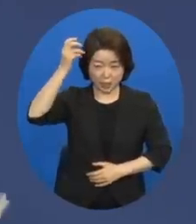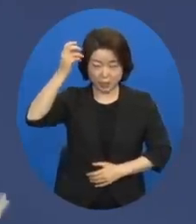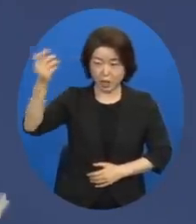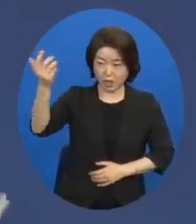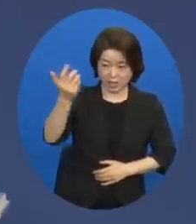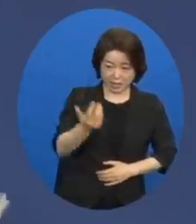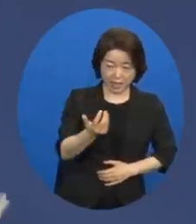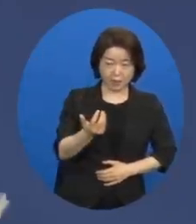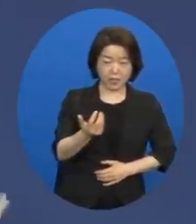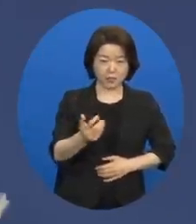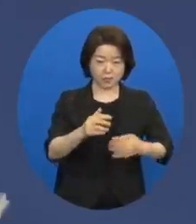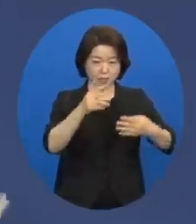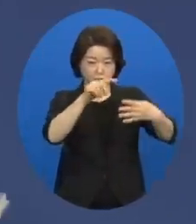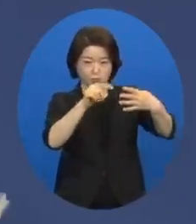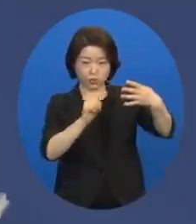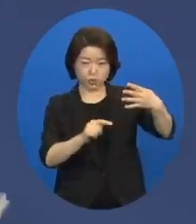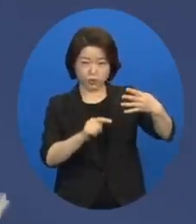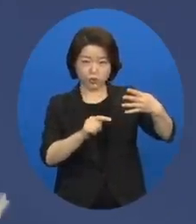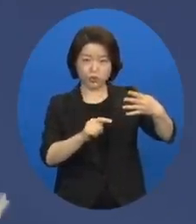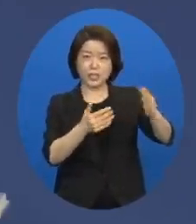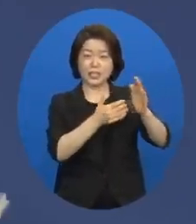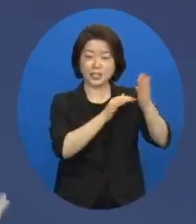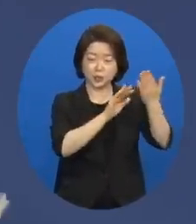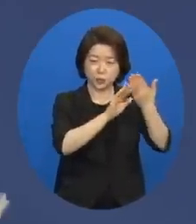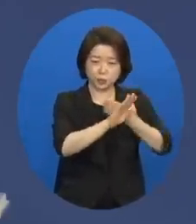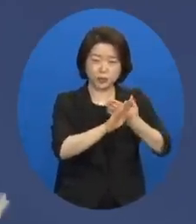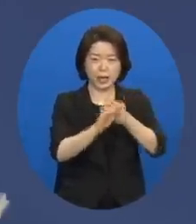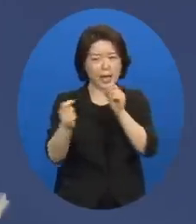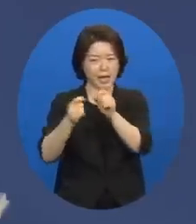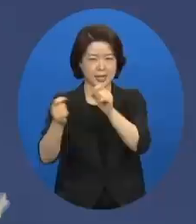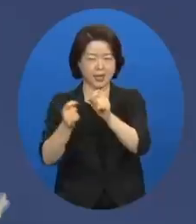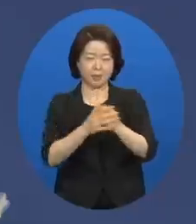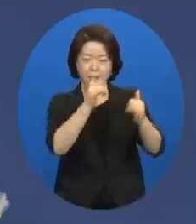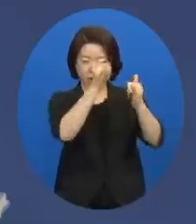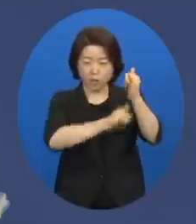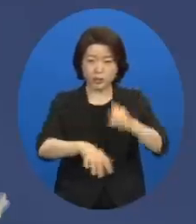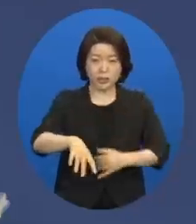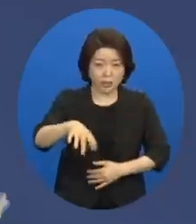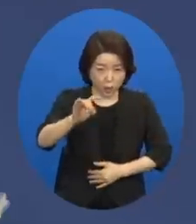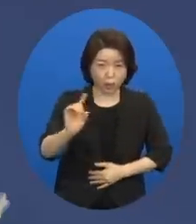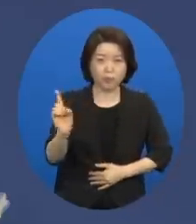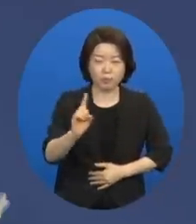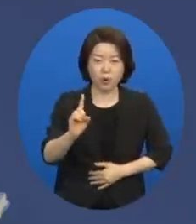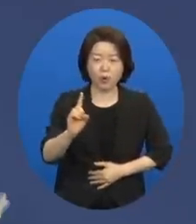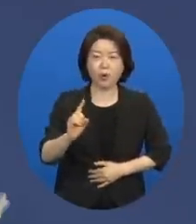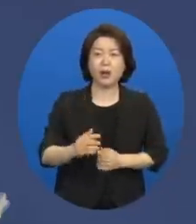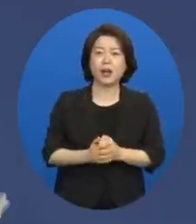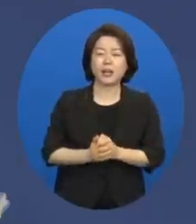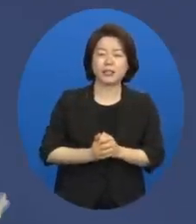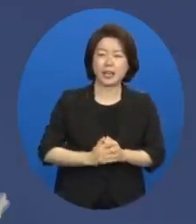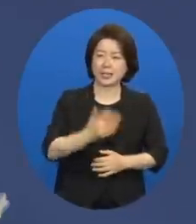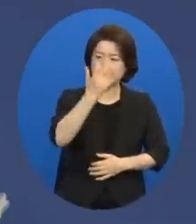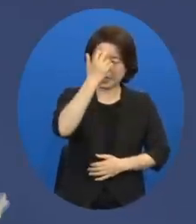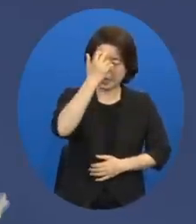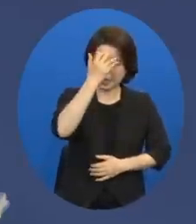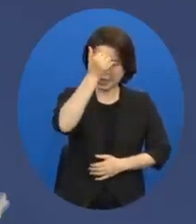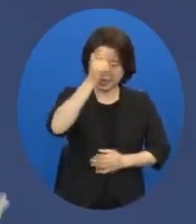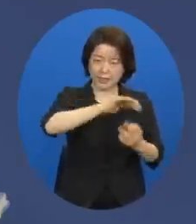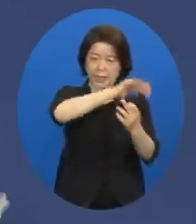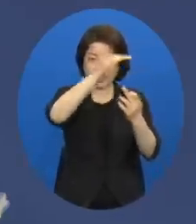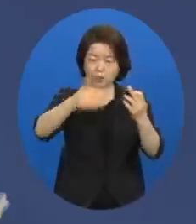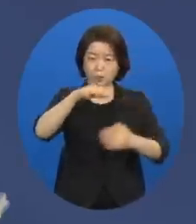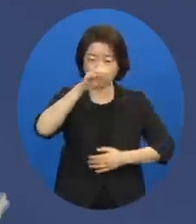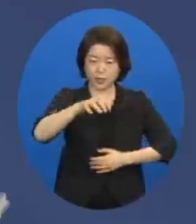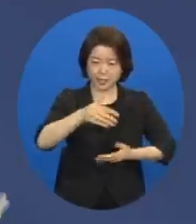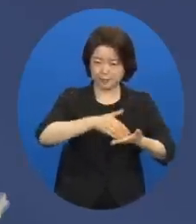됐는데 역사상 처음으로 하나님께서 그토록 에덴에서 쫓겨난 아담의 저주를 받은